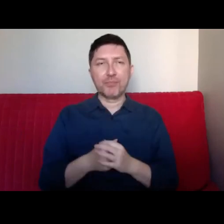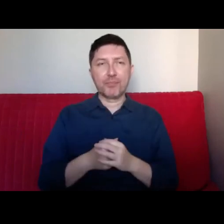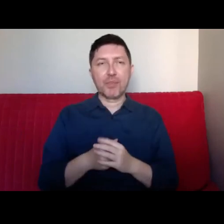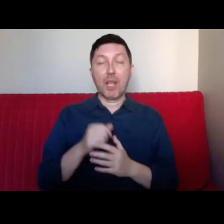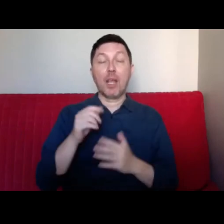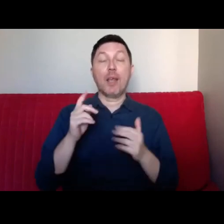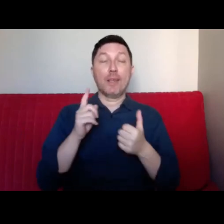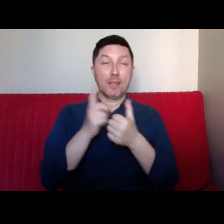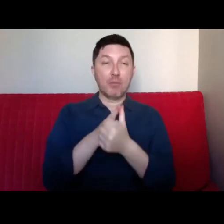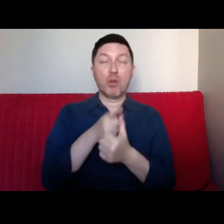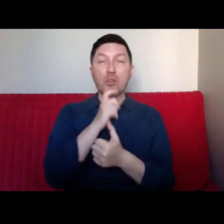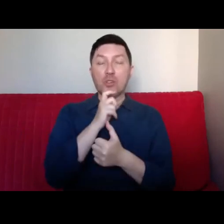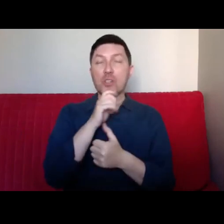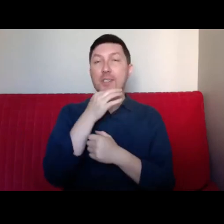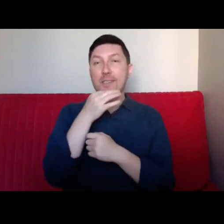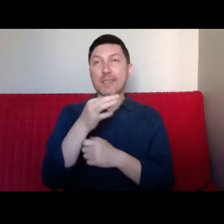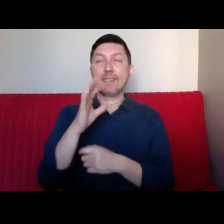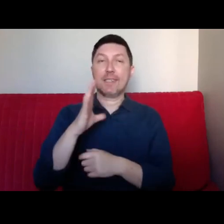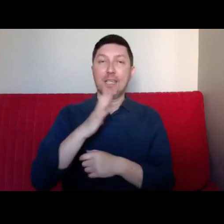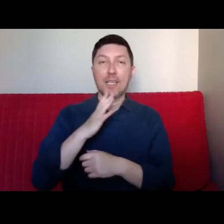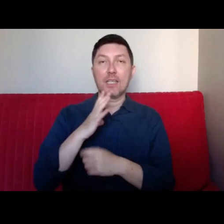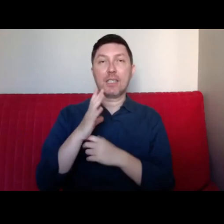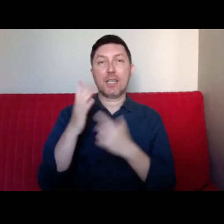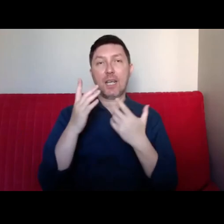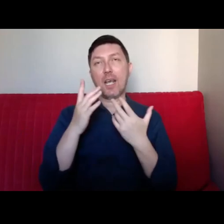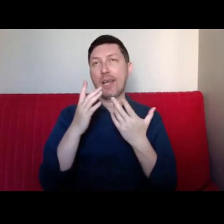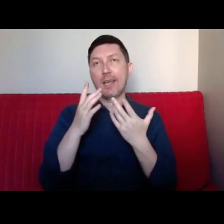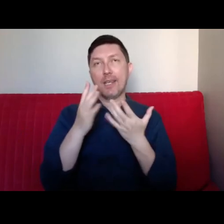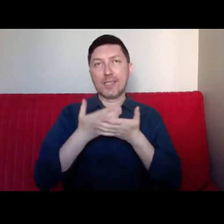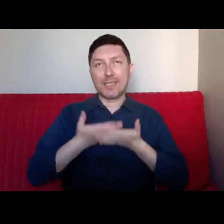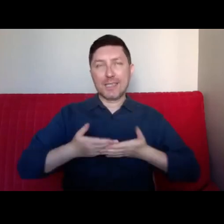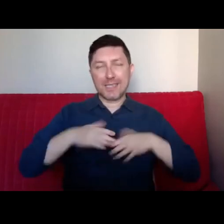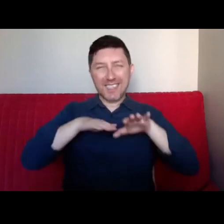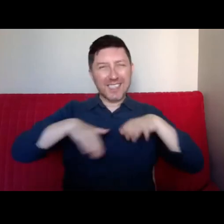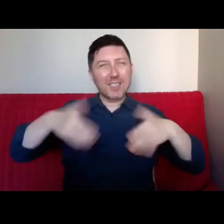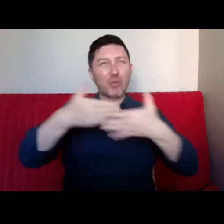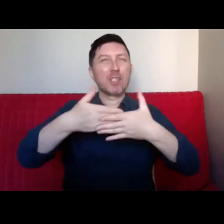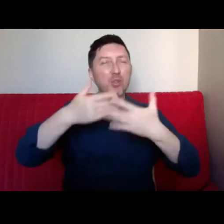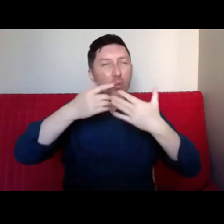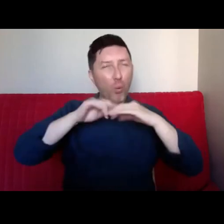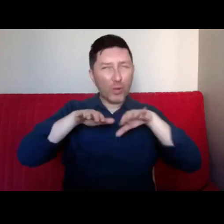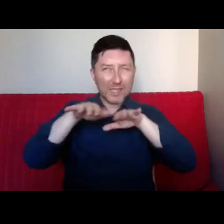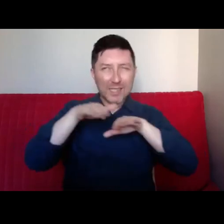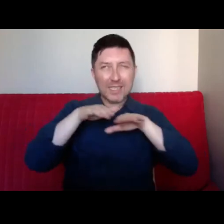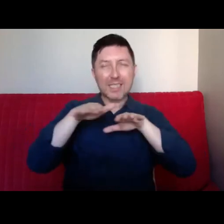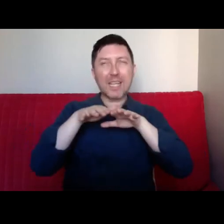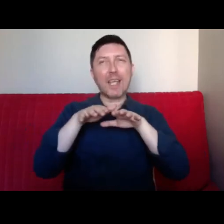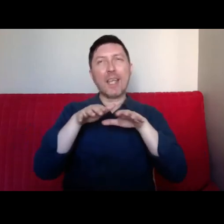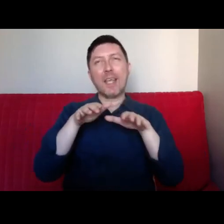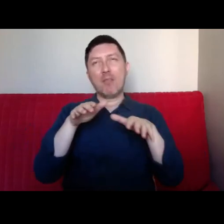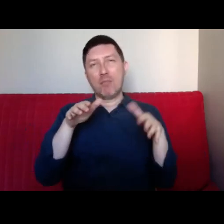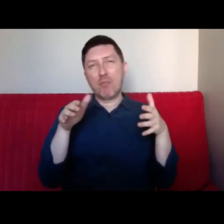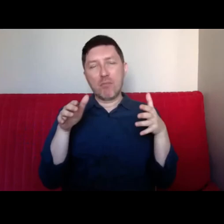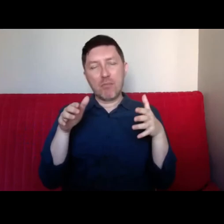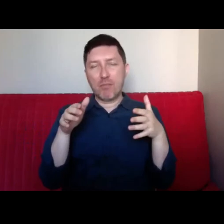légal et financier très différent. Avec la nouvelle législation en France, parler de l'emploi accompagné est beaucoup plus facile. Tandis que